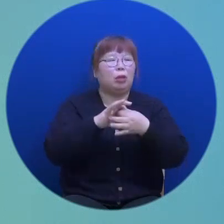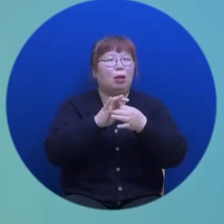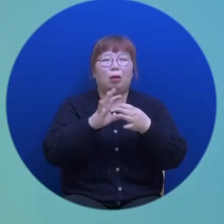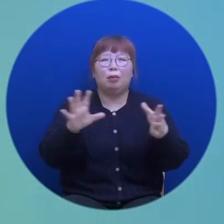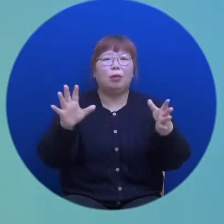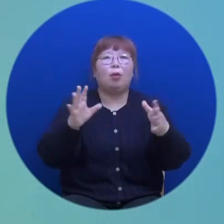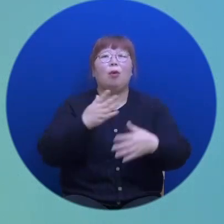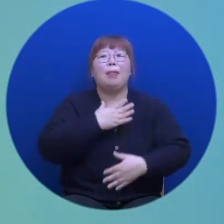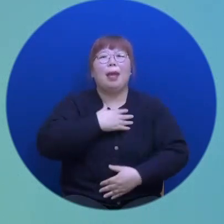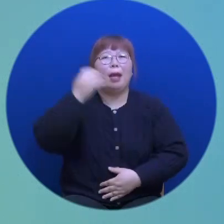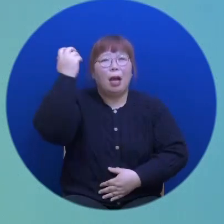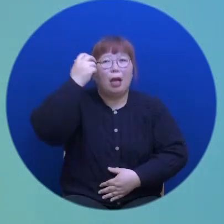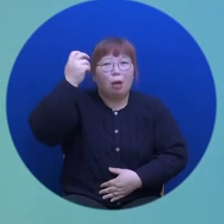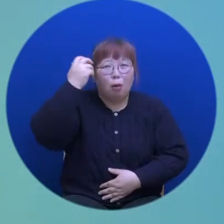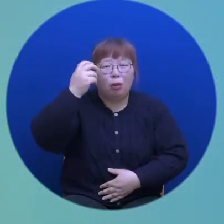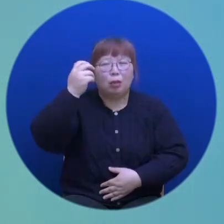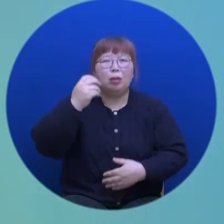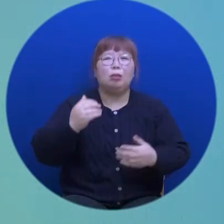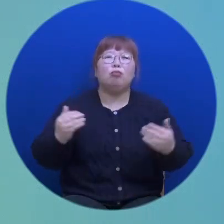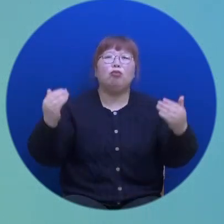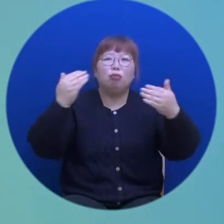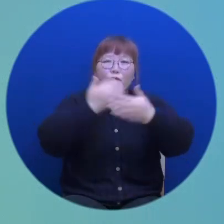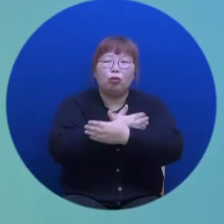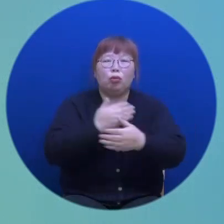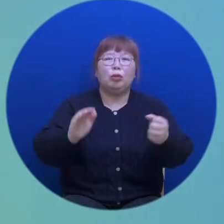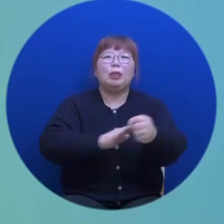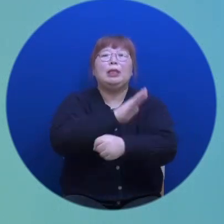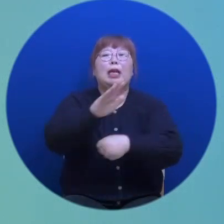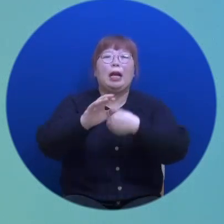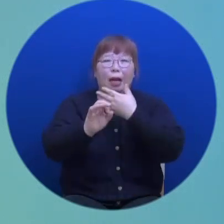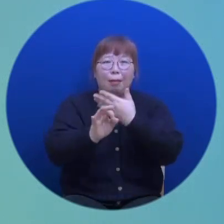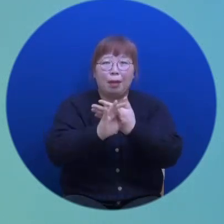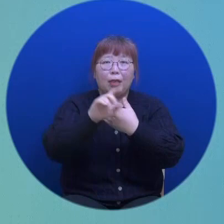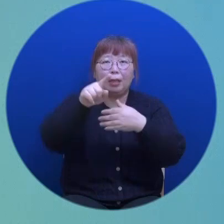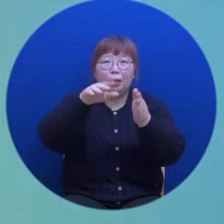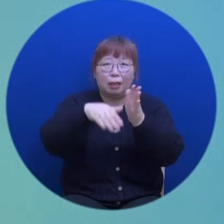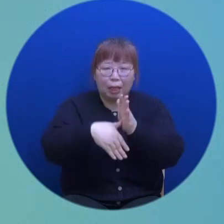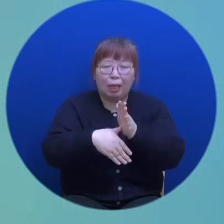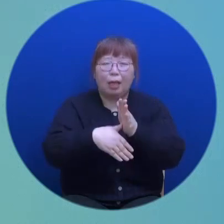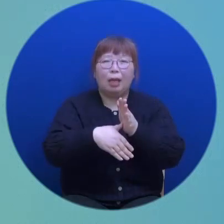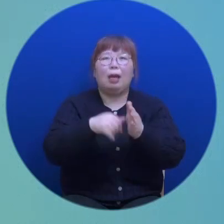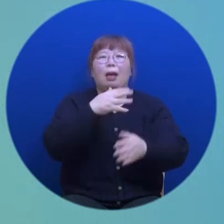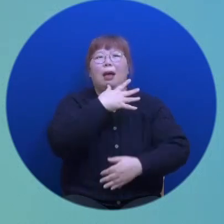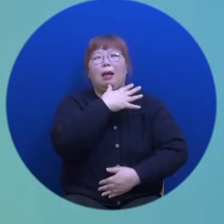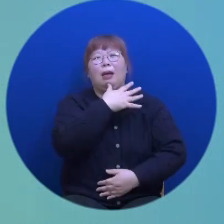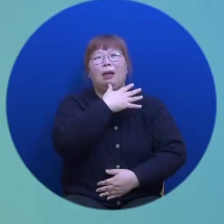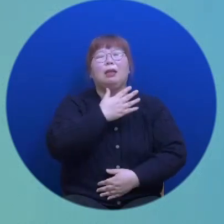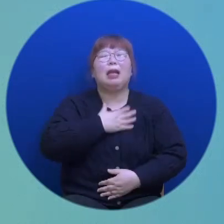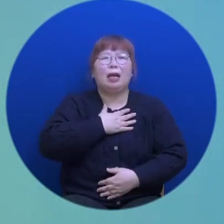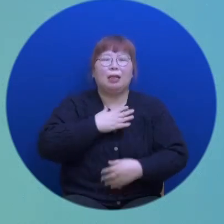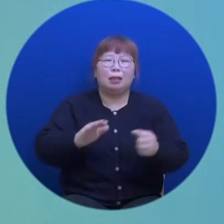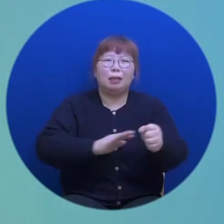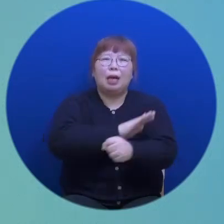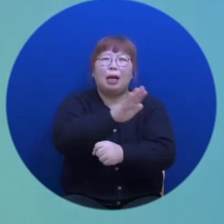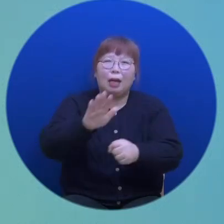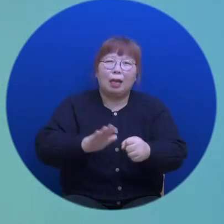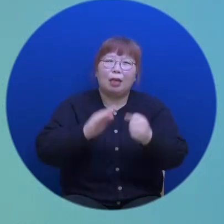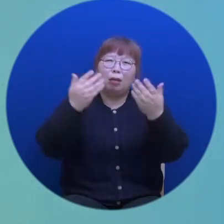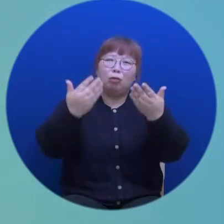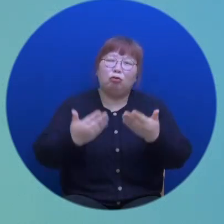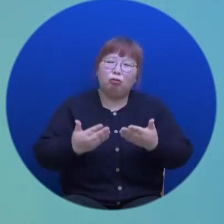내가 영혼을 품고 사랑해보면 그때 비로소 나를 품고 사랑해준 그